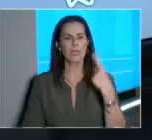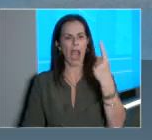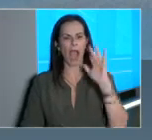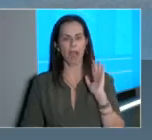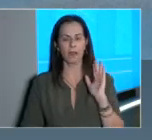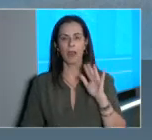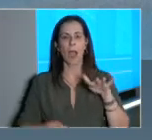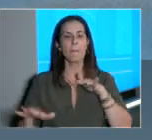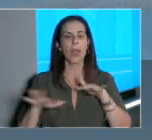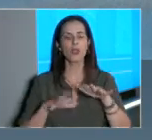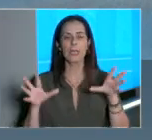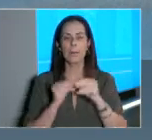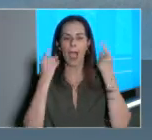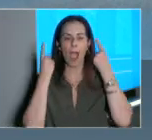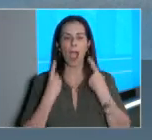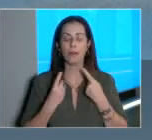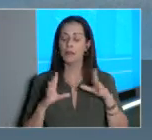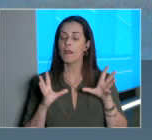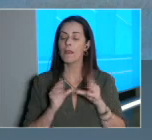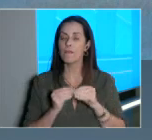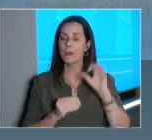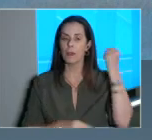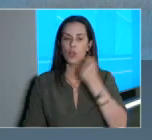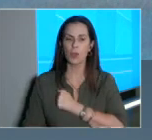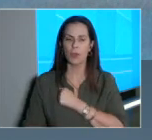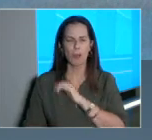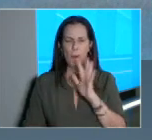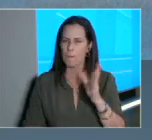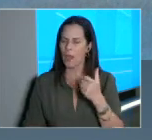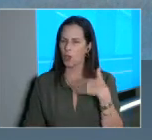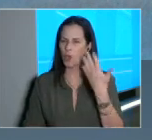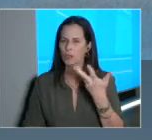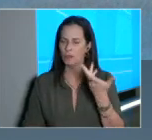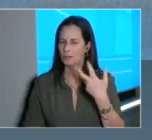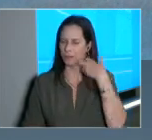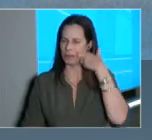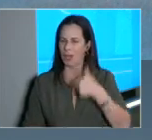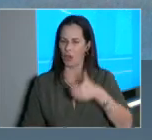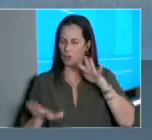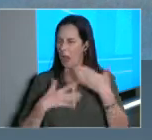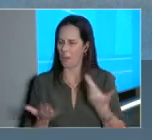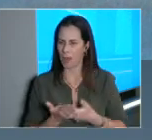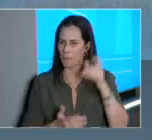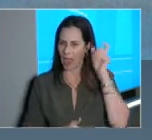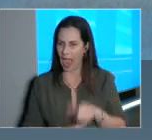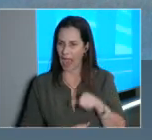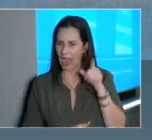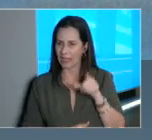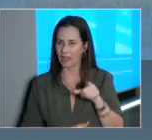אחת, ממשלה עם חרדים ועם החרדלים. מה אתה בכלל נותן קרדיט לראש הממשלה? באיזה בסיס? הבן